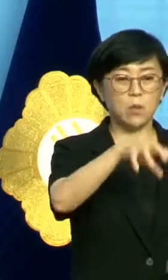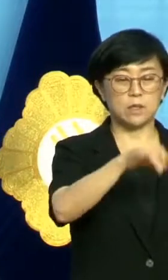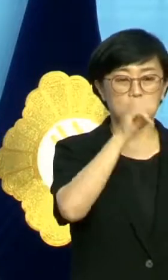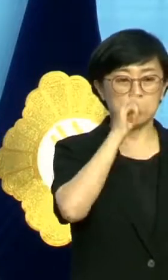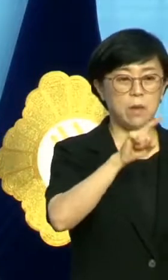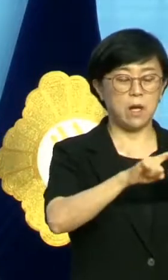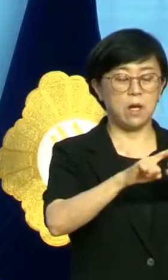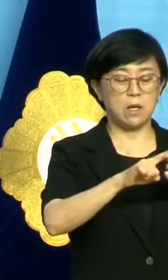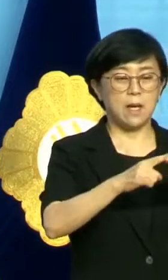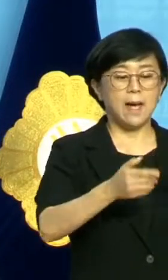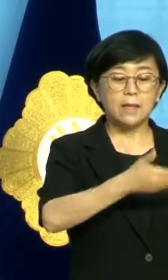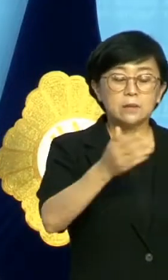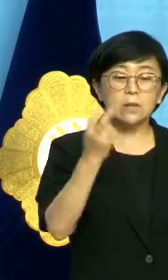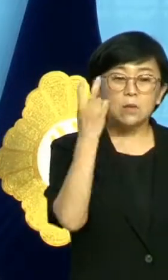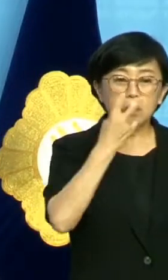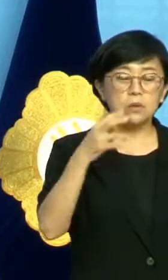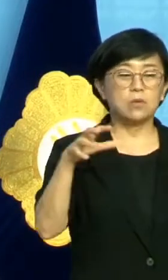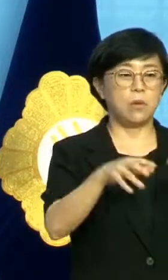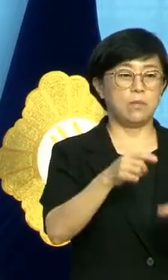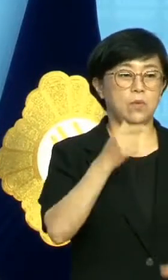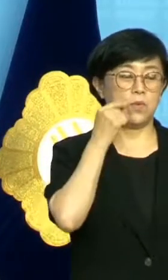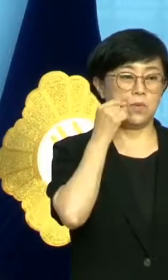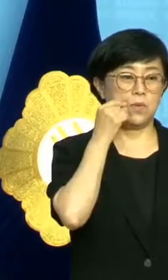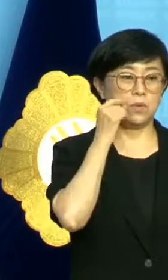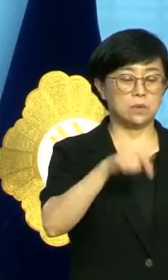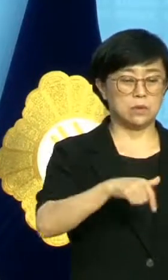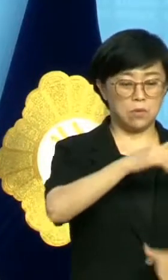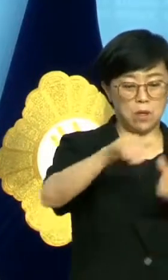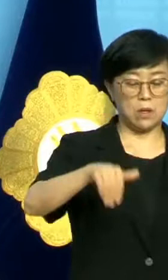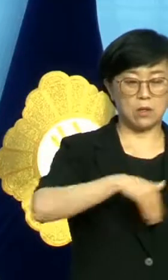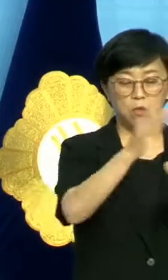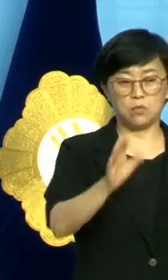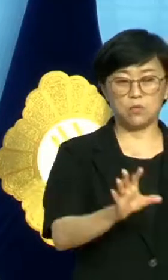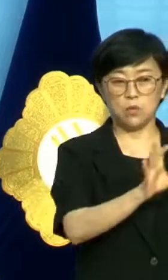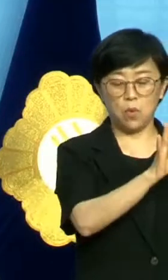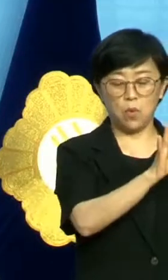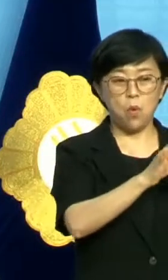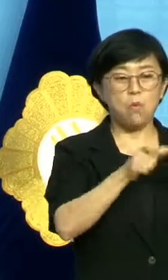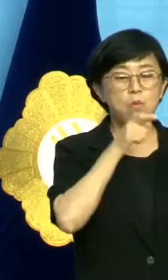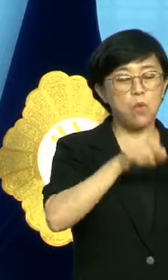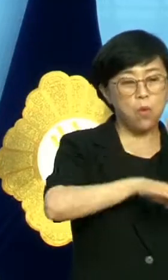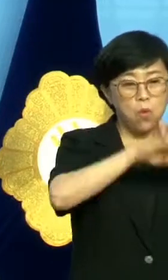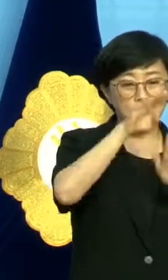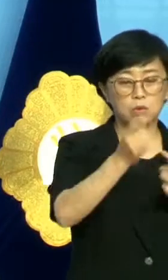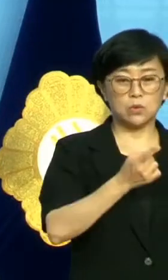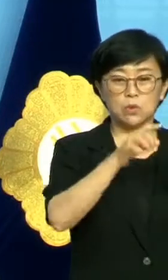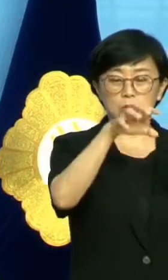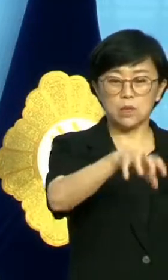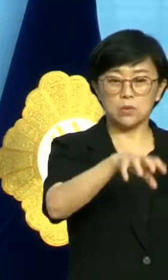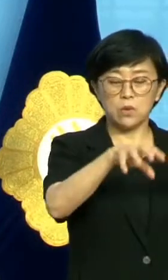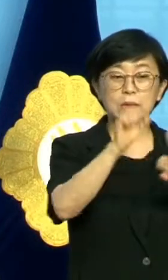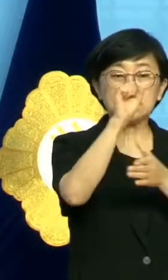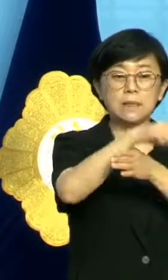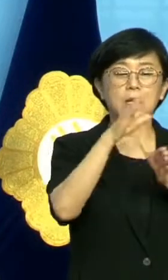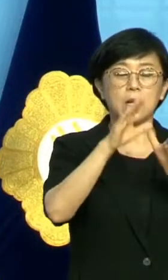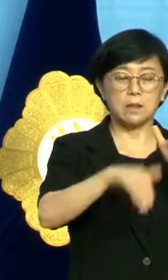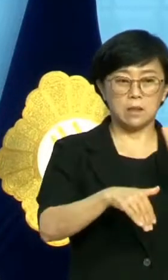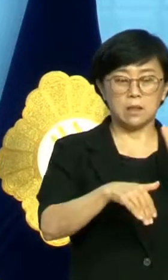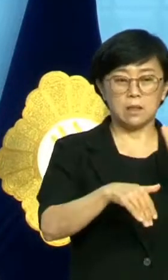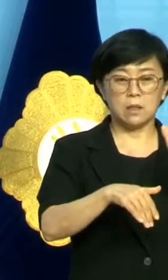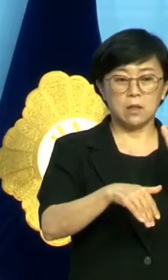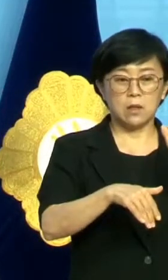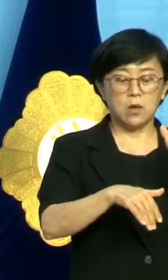통합되지 않았습니다 실제 환경부 소속 홍수 통제 소에서 대며 방류를 승 날 때 시나리오는